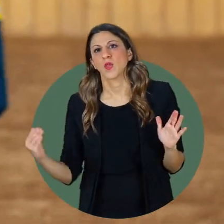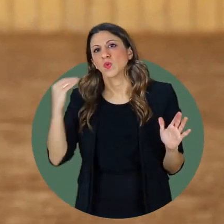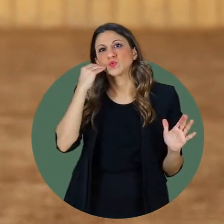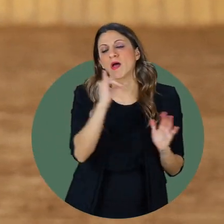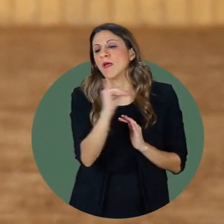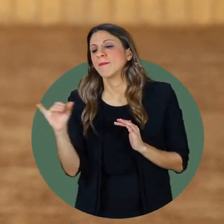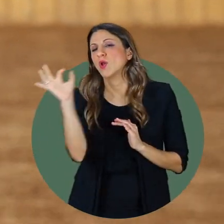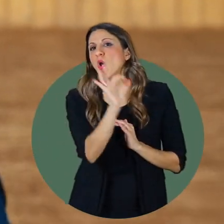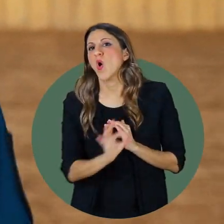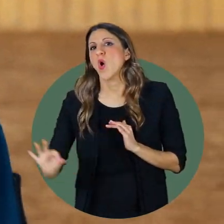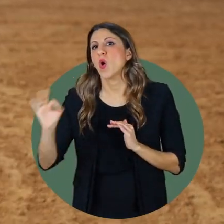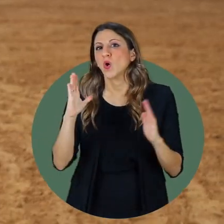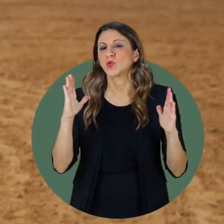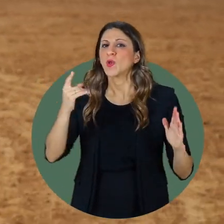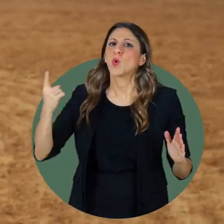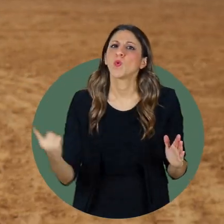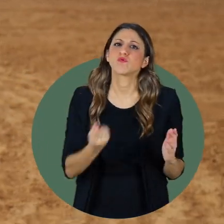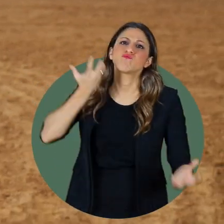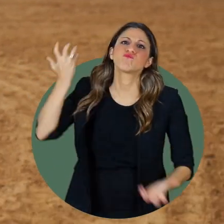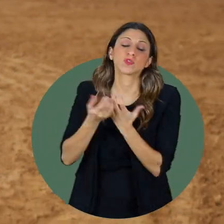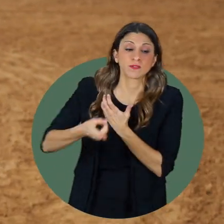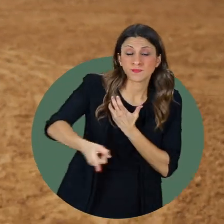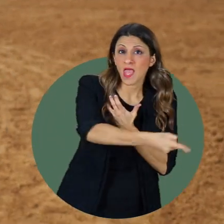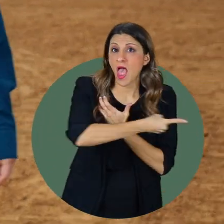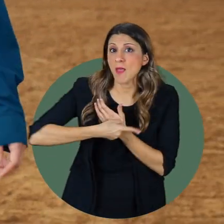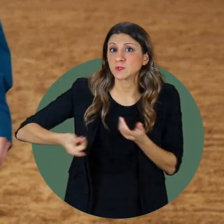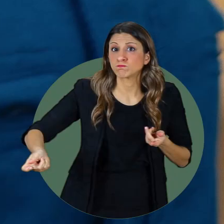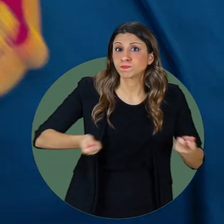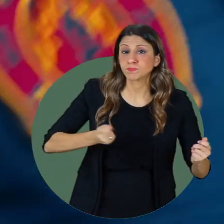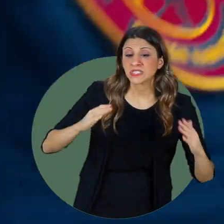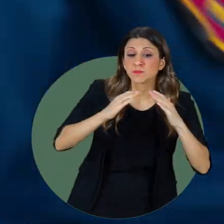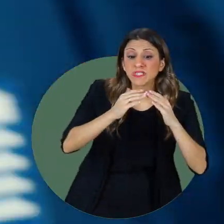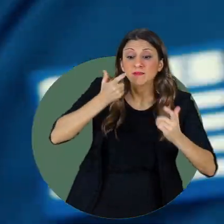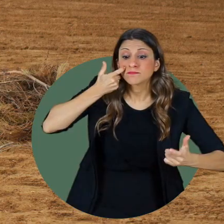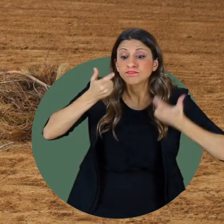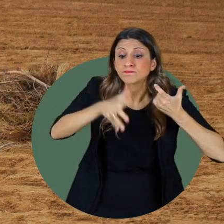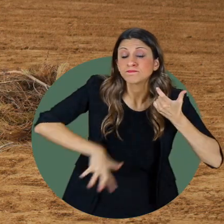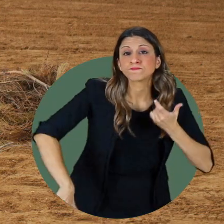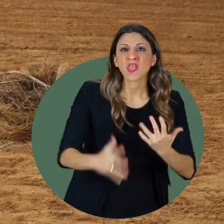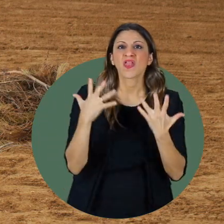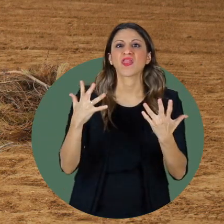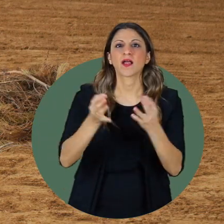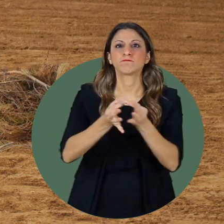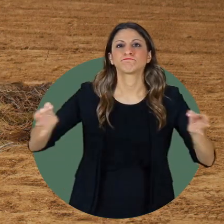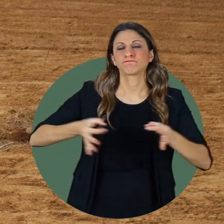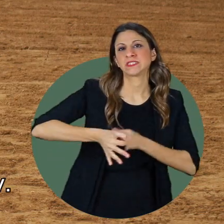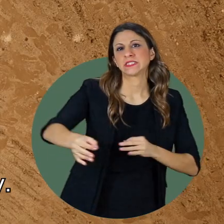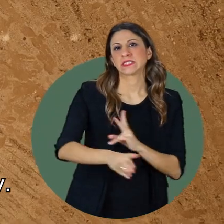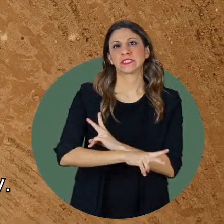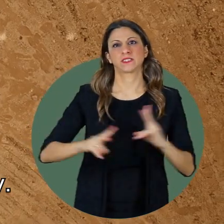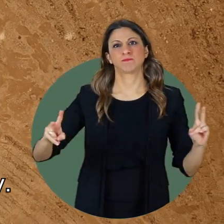Η αντιπυρική περίοδος ξεκίνησε και εμείς προετοιμαζόμαστε ακολουθώντας μερικά απλά βήματα. Καθαρίζουμε γύρω από το σπίτι